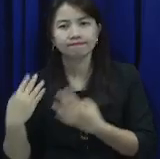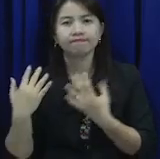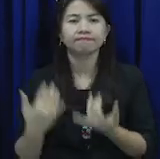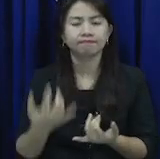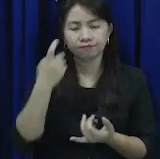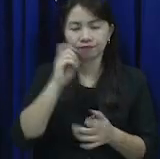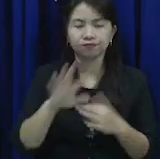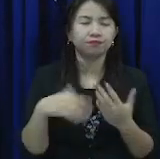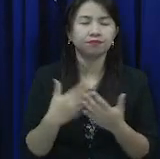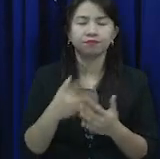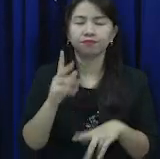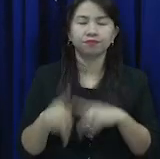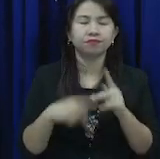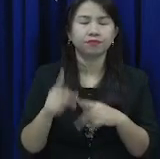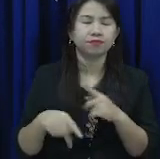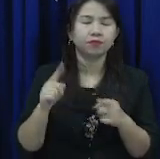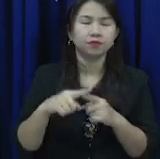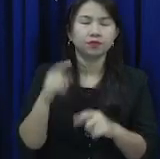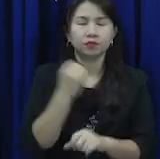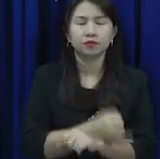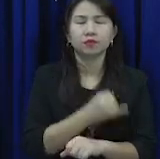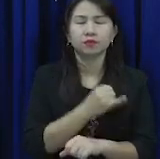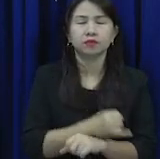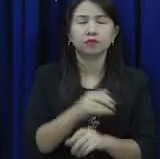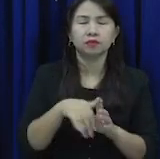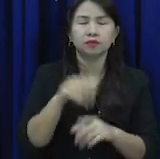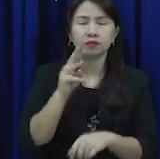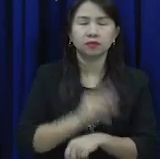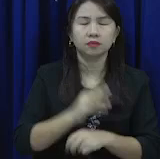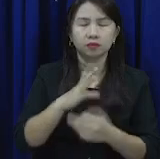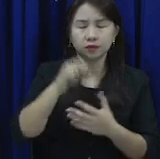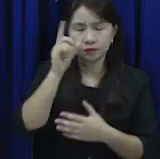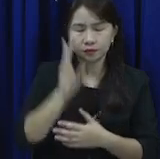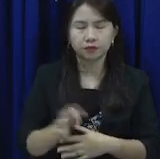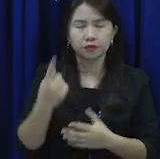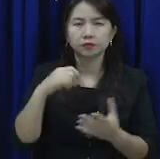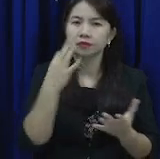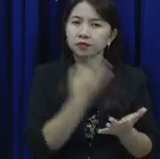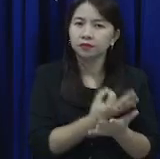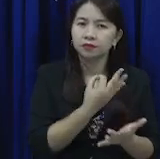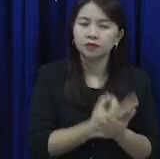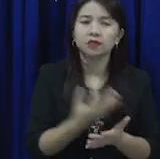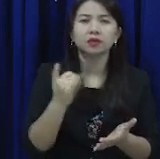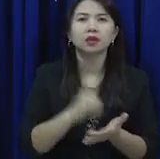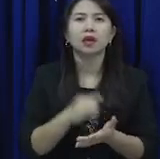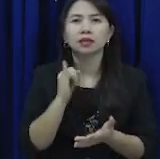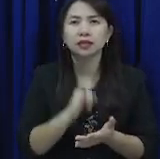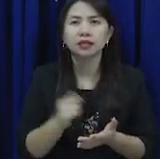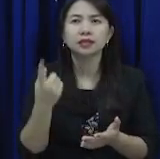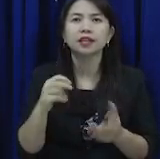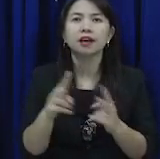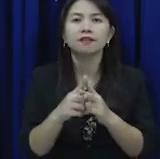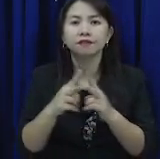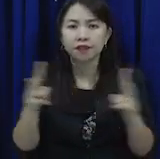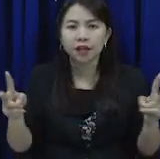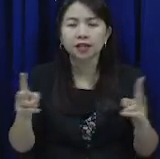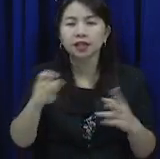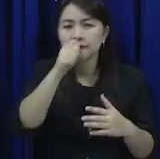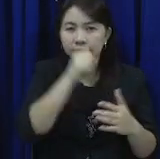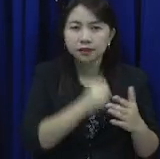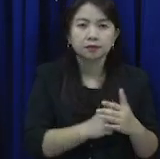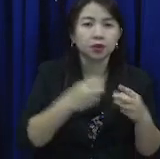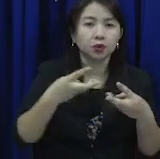ninyo na i-invest sa gawain ng panginoon yung pera Alam niyo ba na yan yung pinaka simpliest way